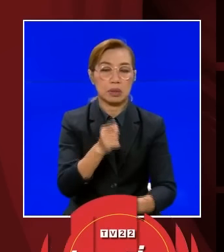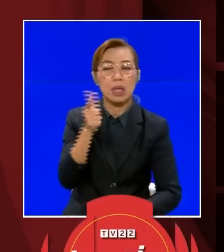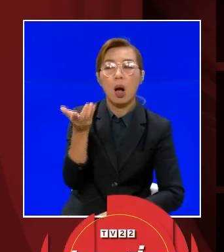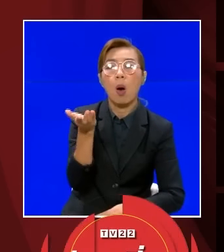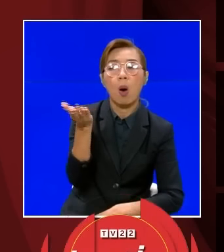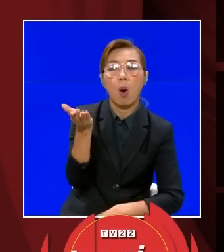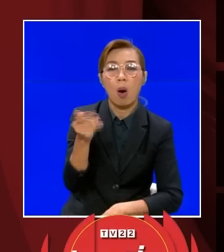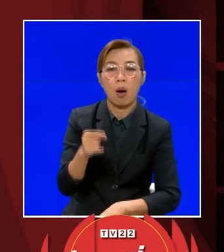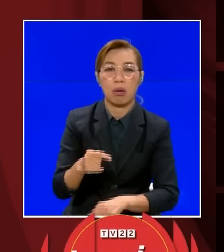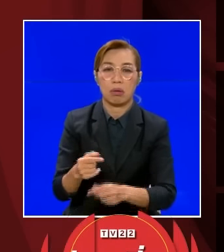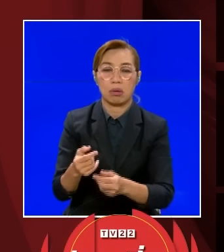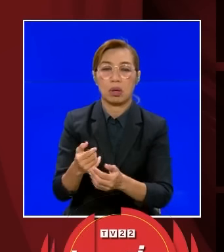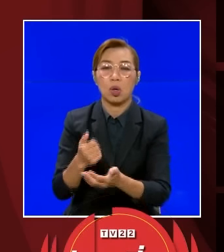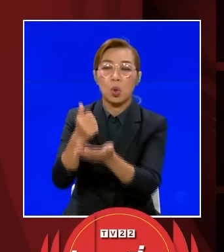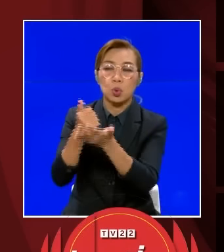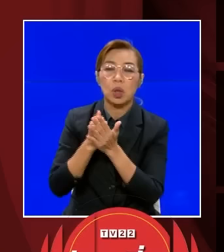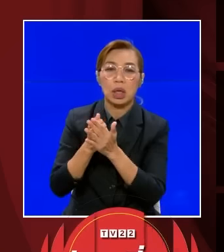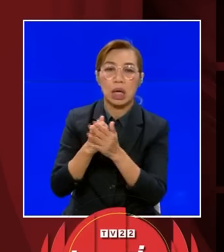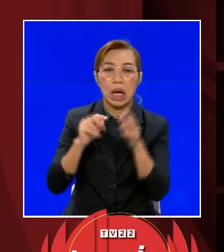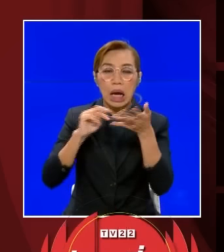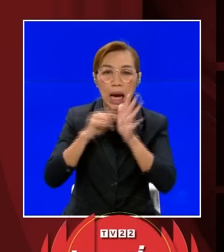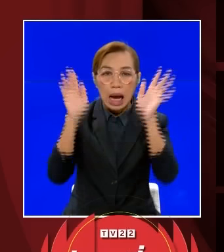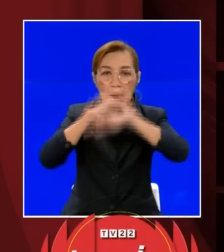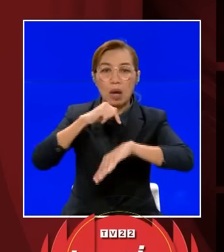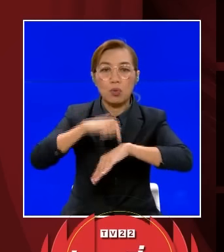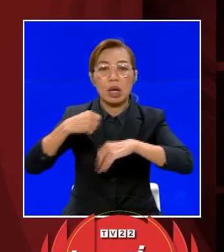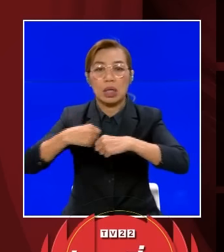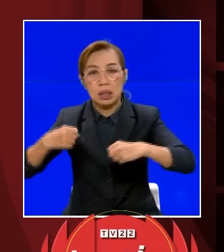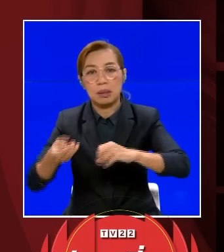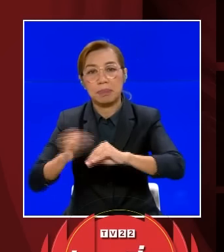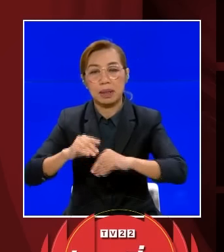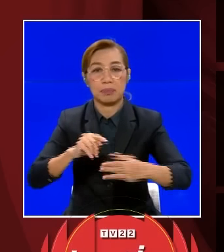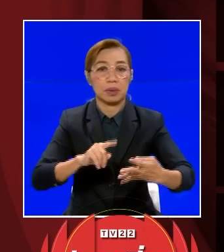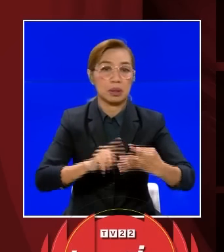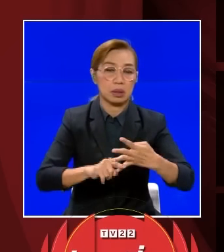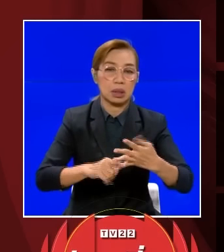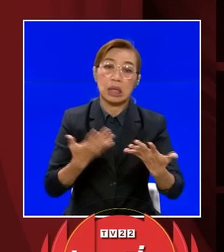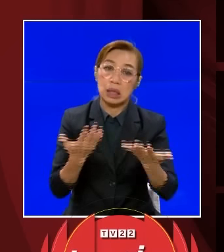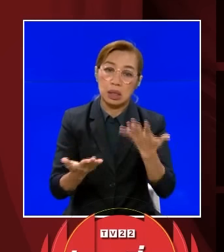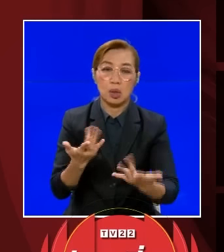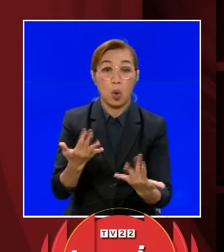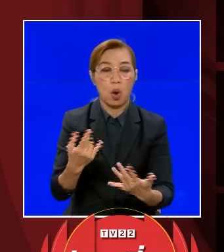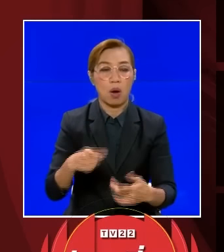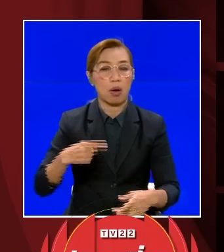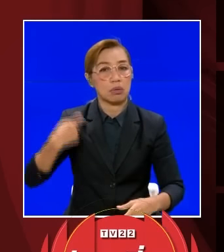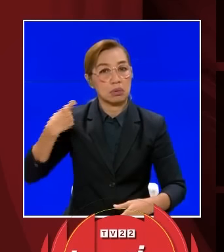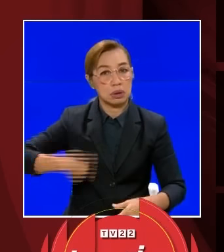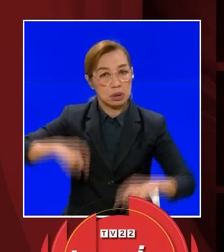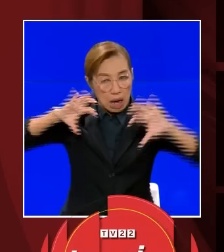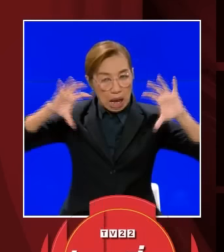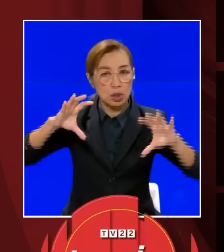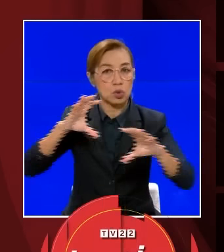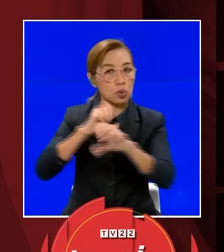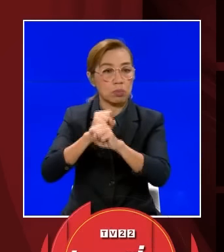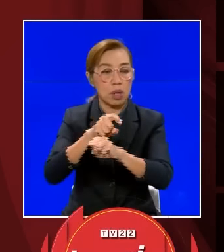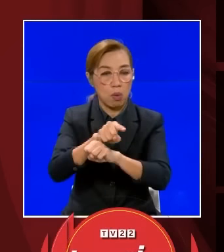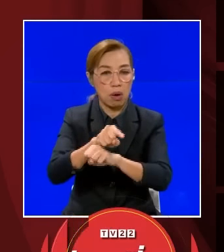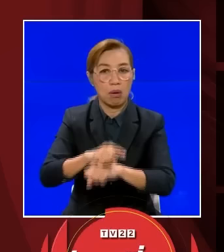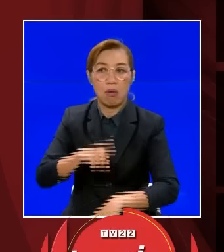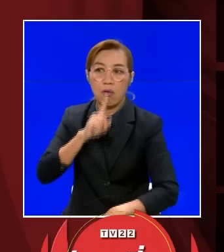อันนี้ก็คือคล้ายๆกันมันก็คือยืดเวลาออกไปนั่นแหละหรือ4พรุ่งนี้จะรู้เลยว่าสั่งฟ้องหรือเปล่าทีนี้ถ้าฟ้องก็จ